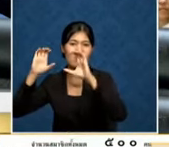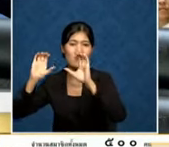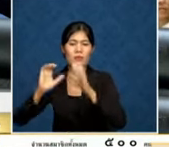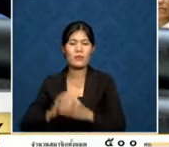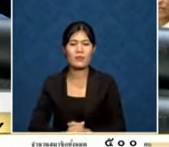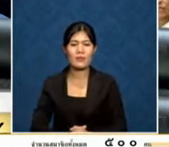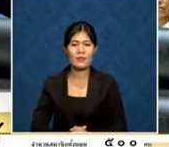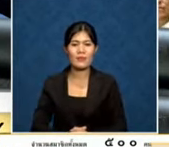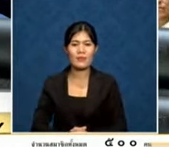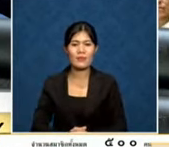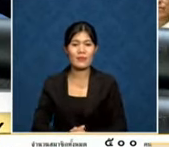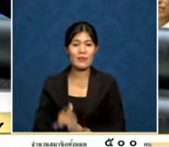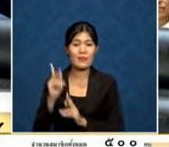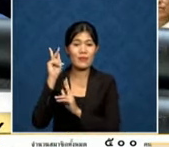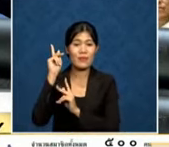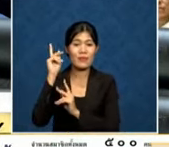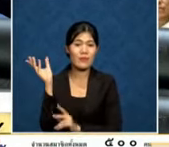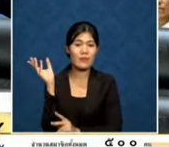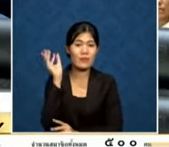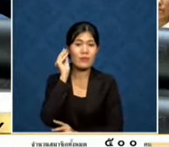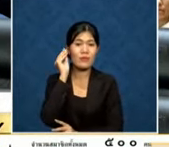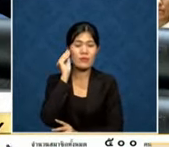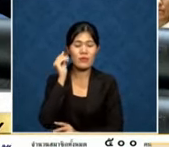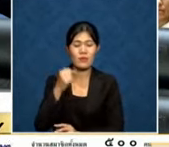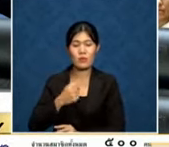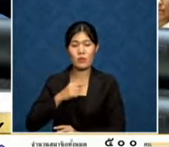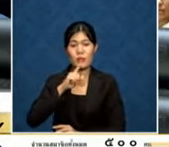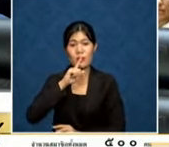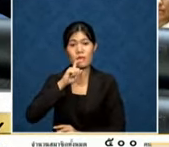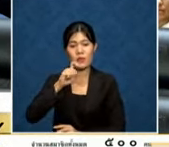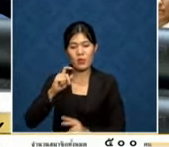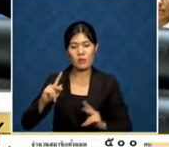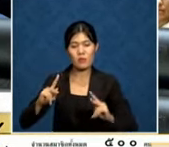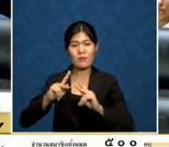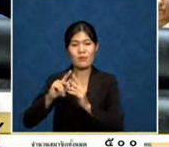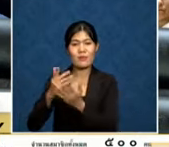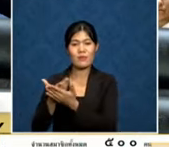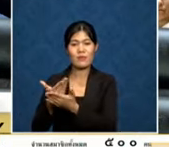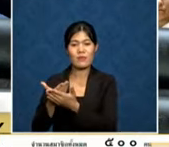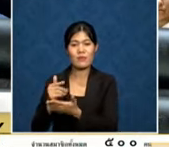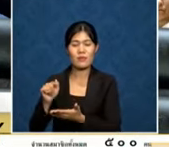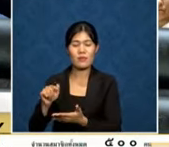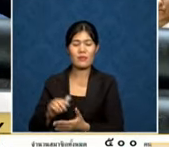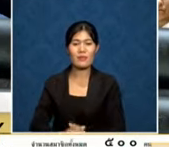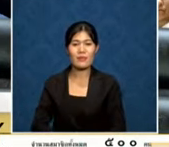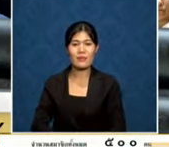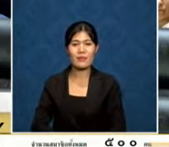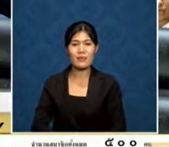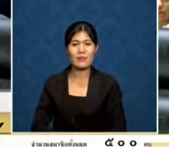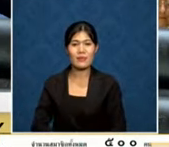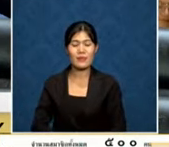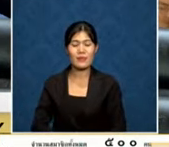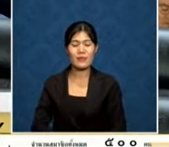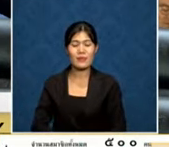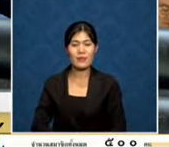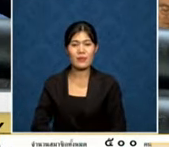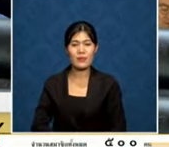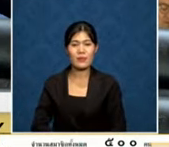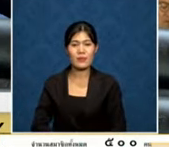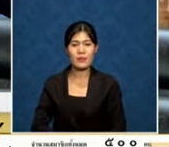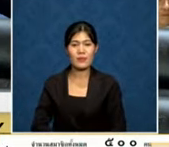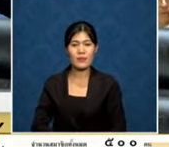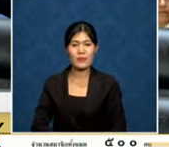หนาหูอีกเรื่องหนึ่งครับที่กระผมต้องถามไปยังกระทรวงการคลังคือท่านมีแนว